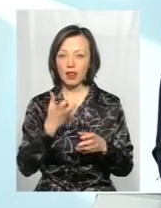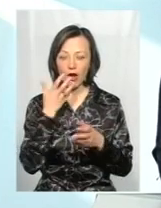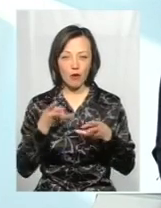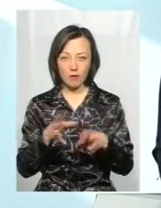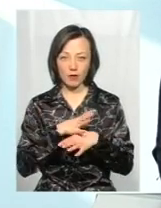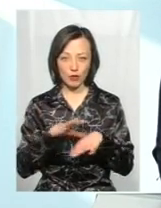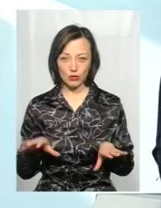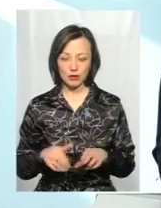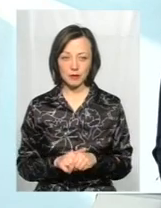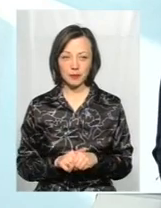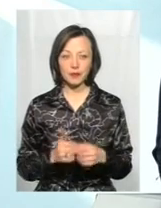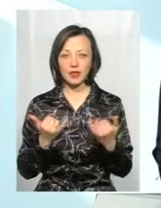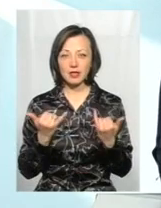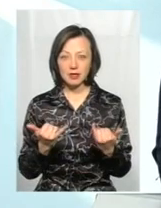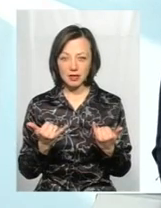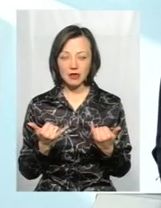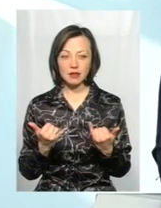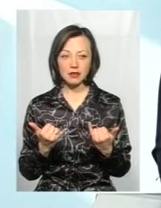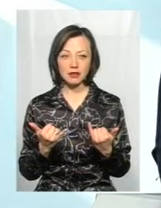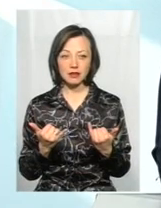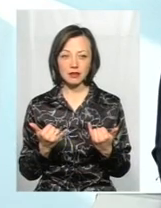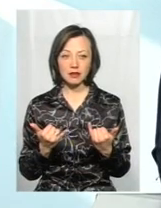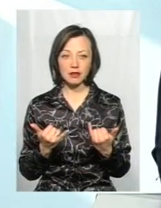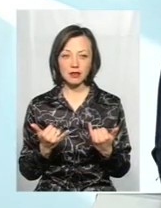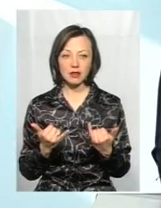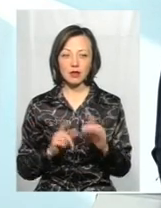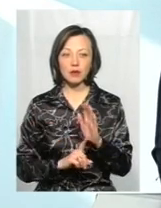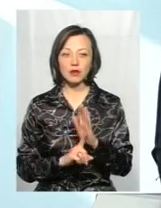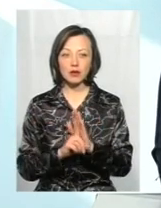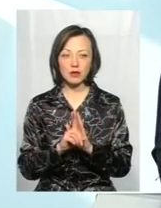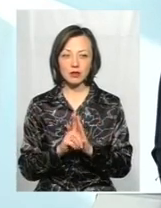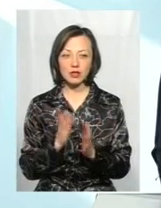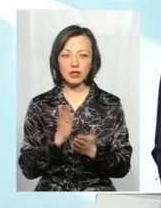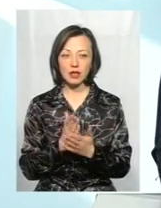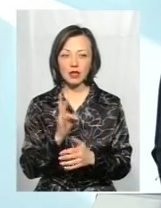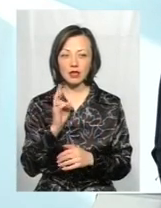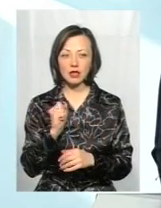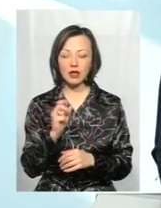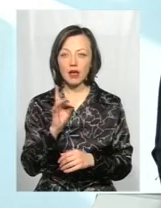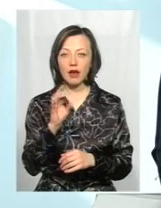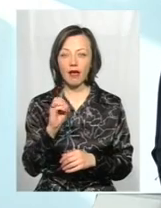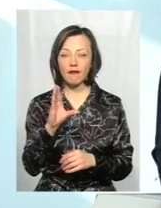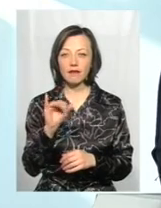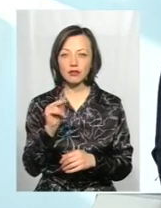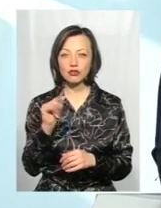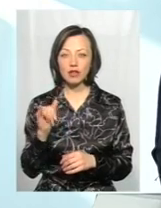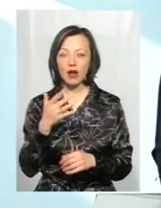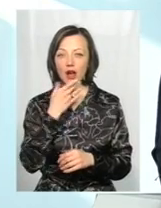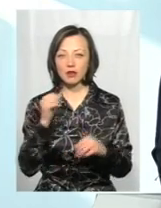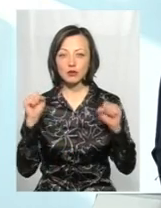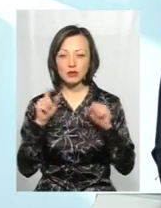опалювалися, не отоплювалися. Зараз, на даний момент, ми вже приступили. У нас є в Нарковецьках гарний спортивний зал, який